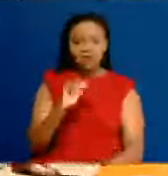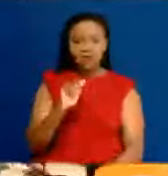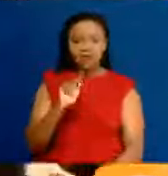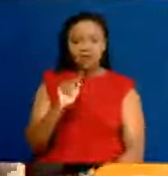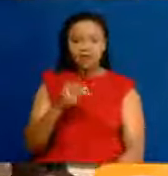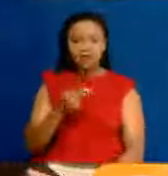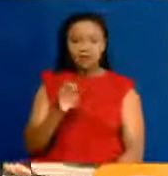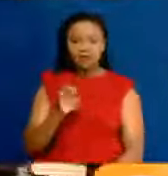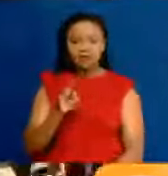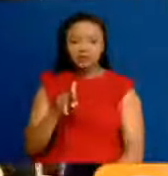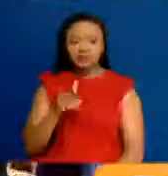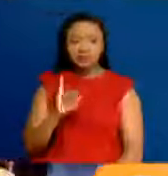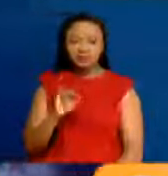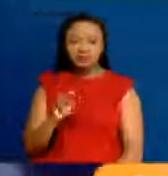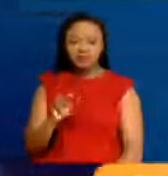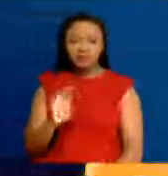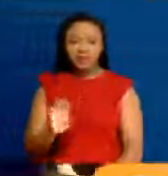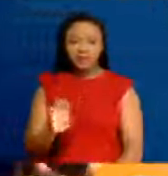Wambilianga.